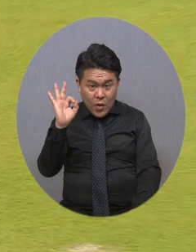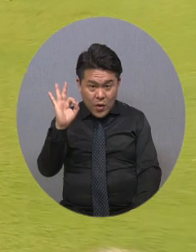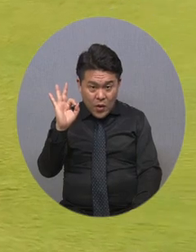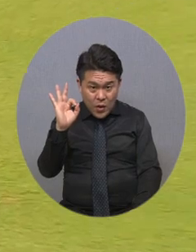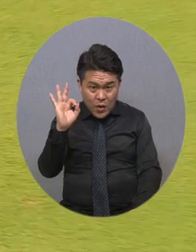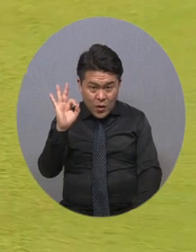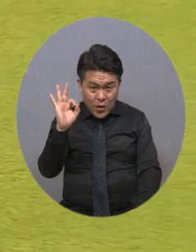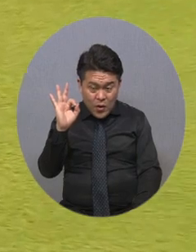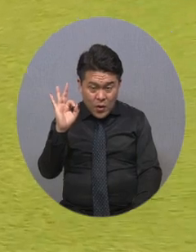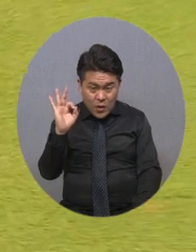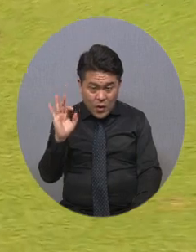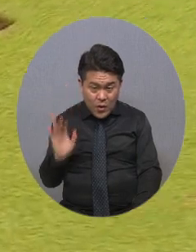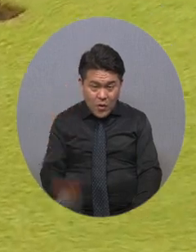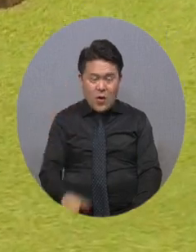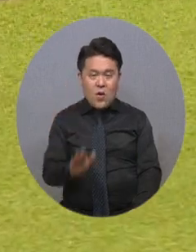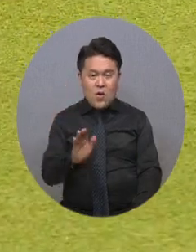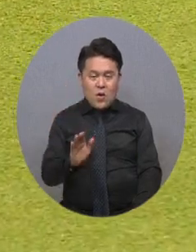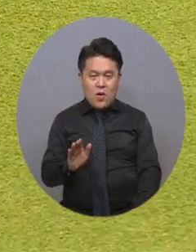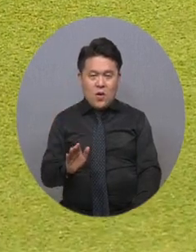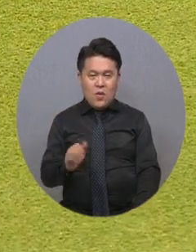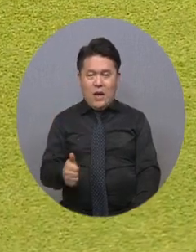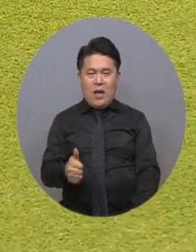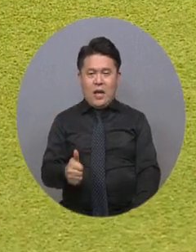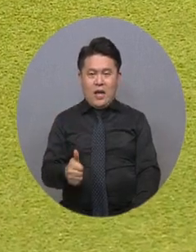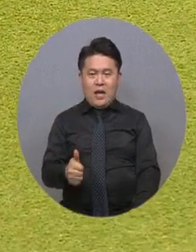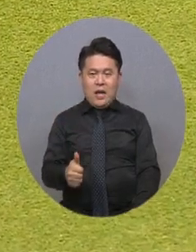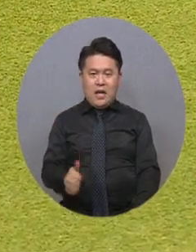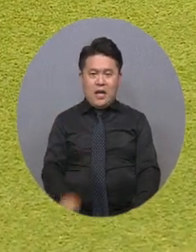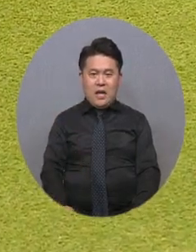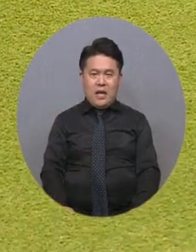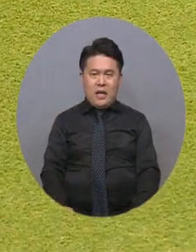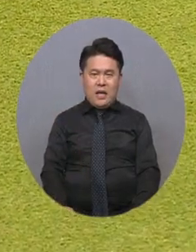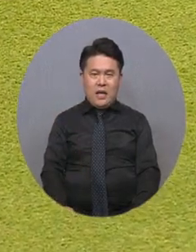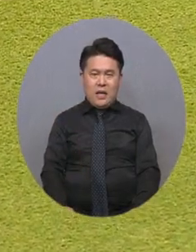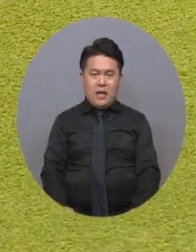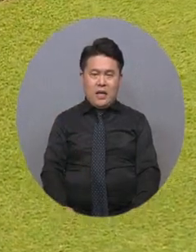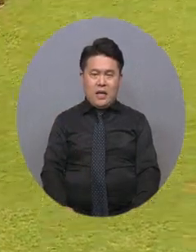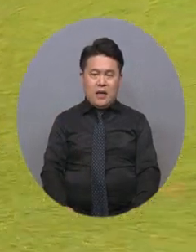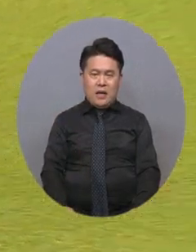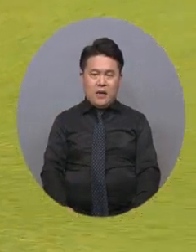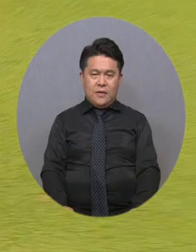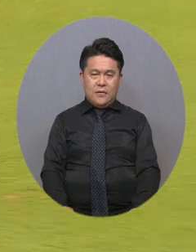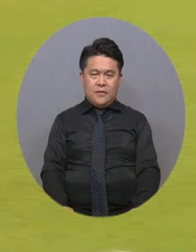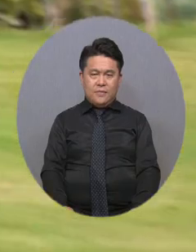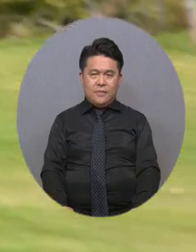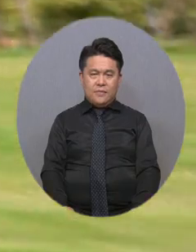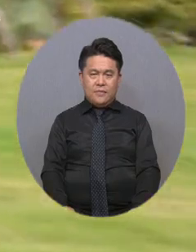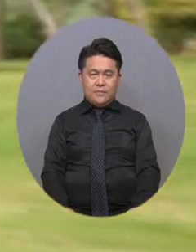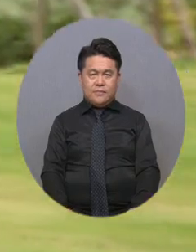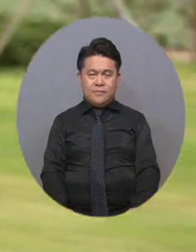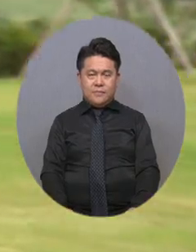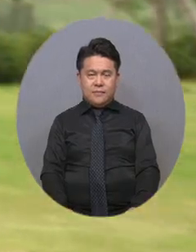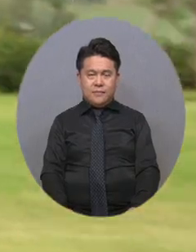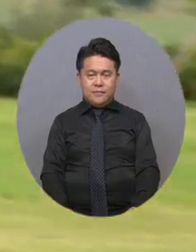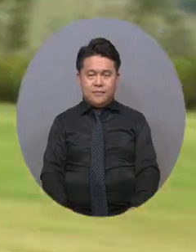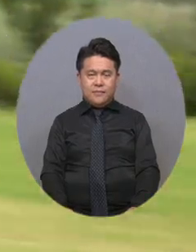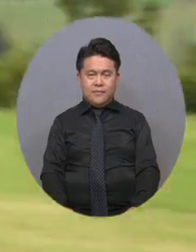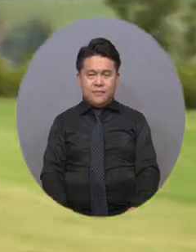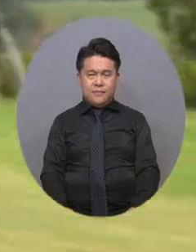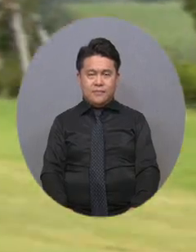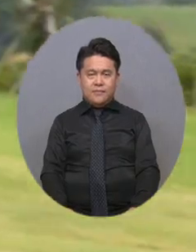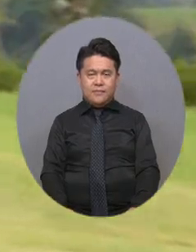우와. 우와. 이야, 거리가 아, 거시기. 이거. 우와. 거시기죠? 감사합니다. 거시기. 여기.